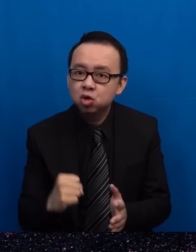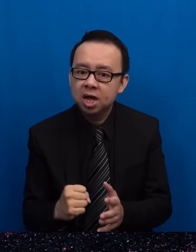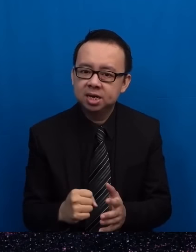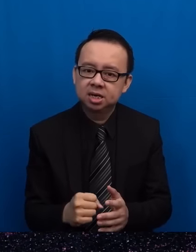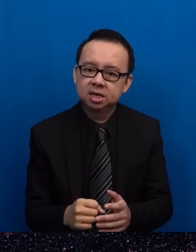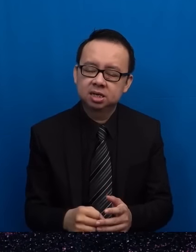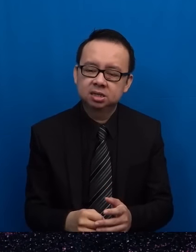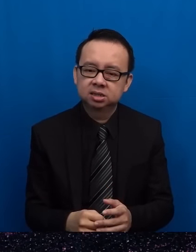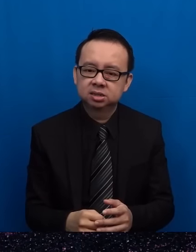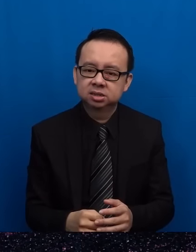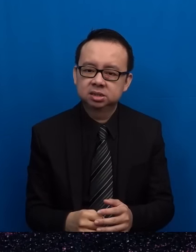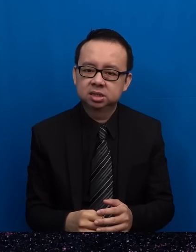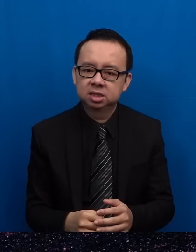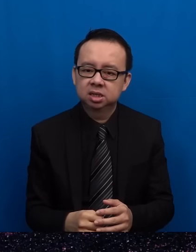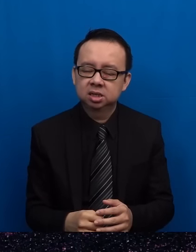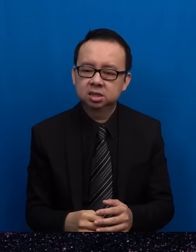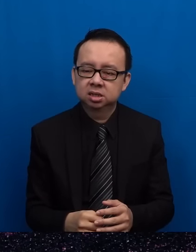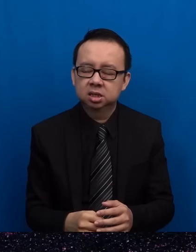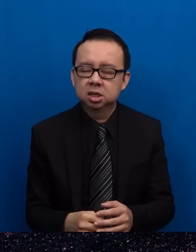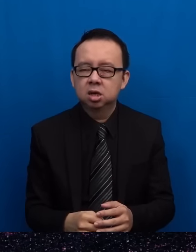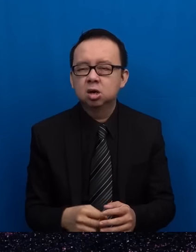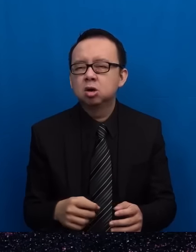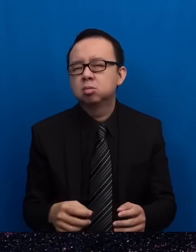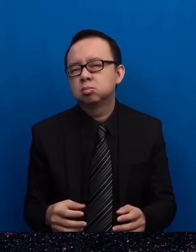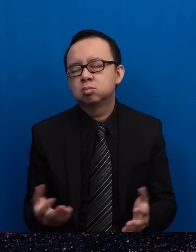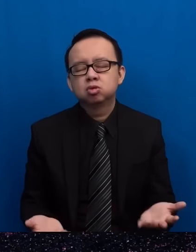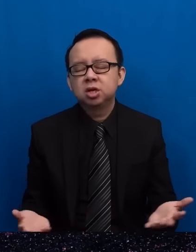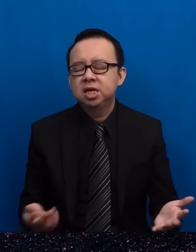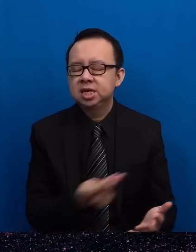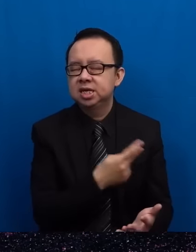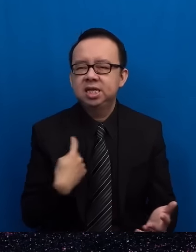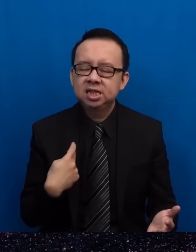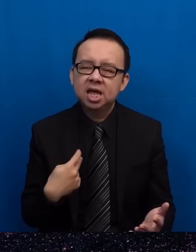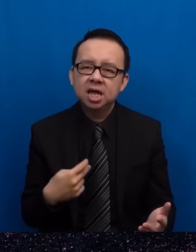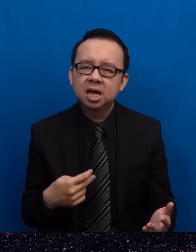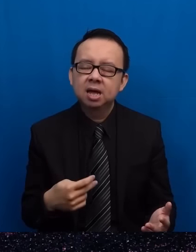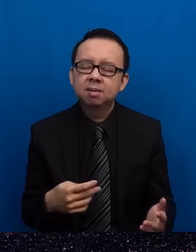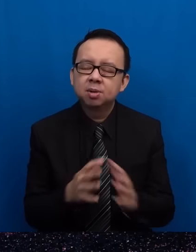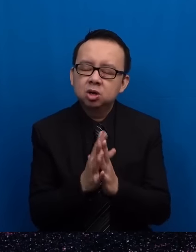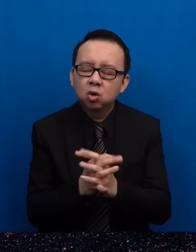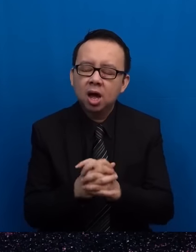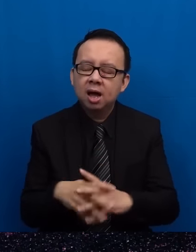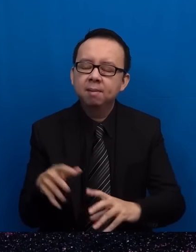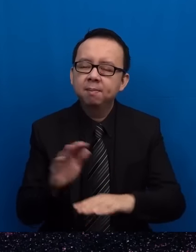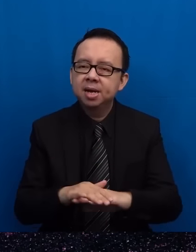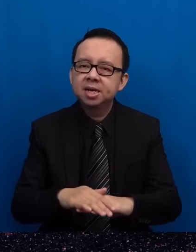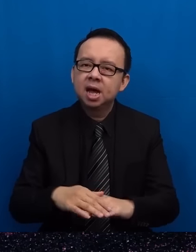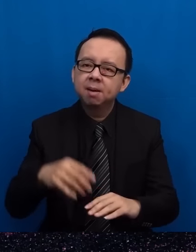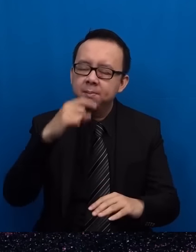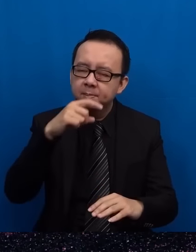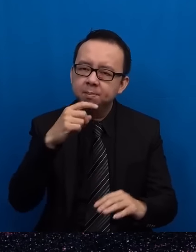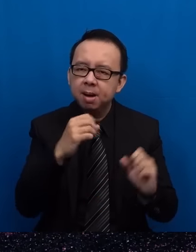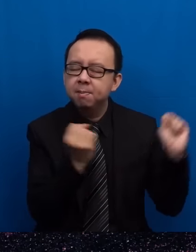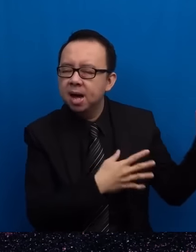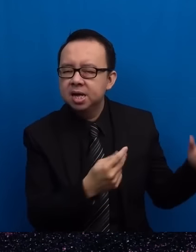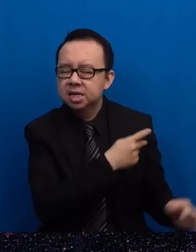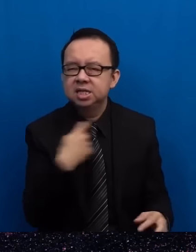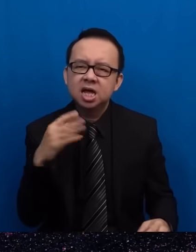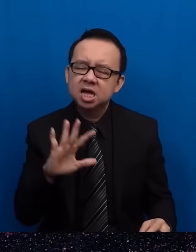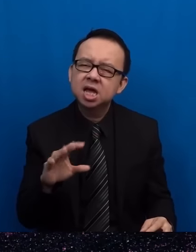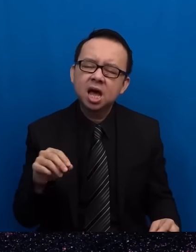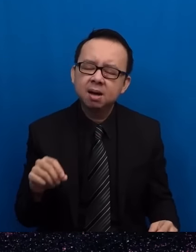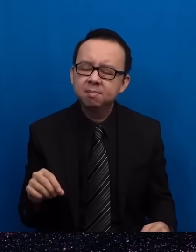kalanya kita berdoa tidak menerima dari Bapa. Tapi kita menemukan. Kok gak pernah terbayangkan ya, ternyata